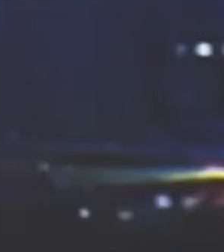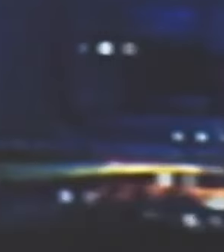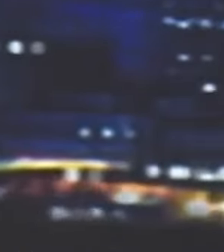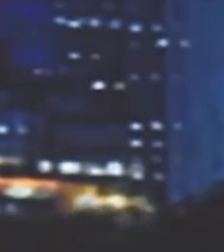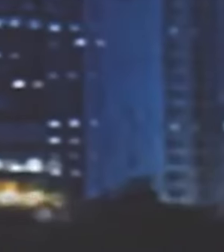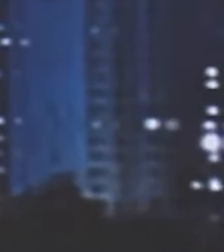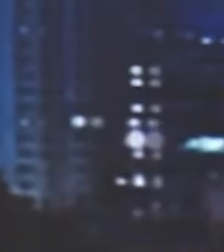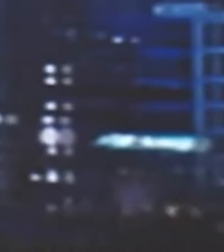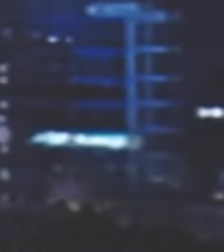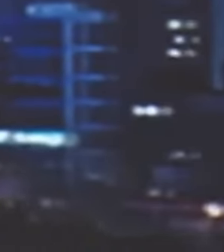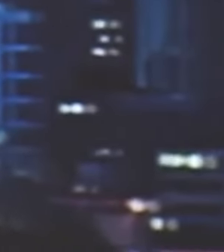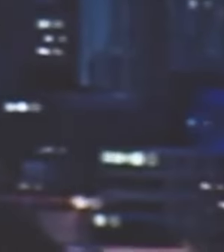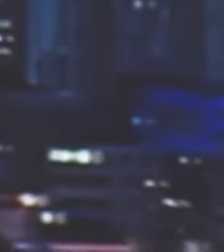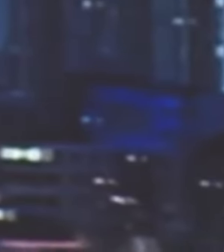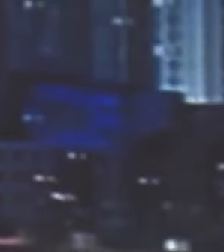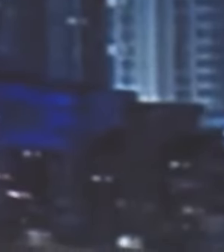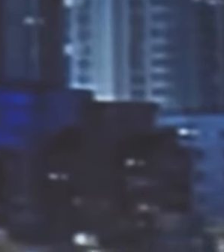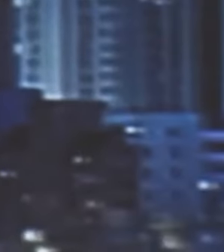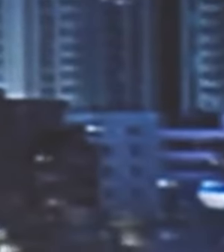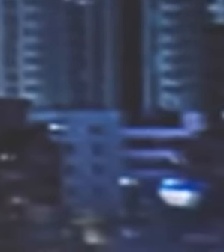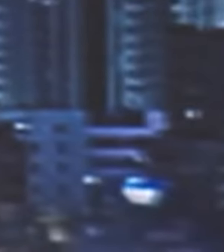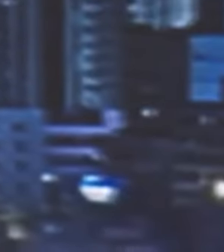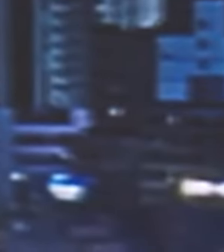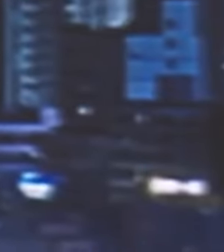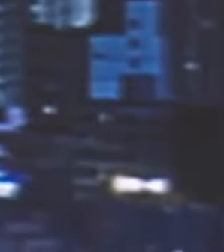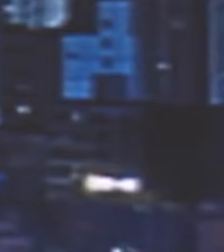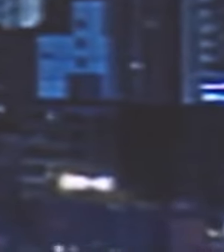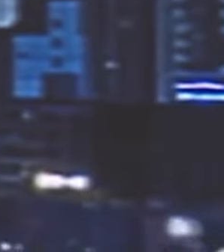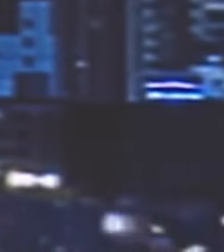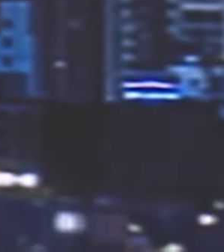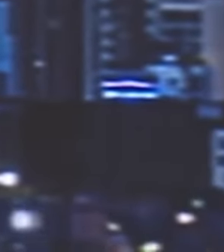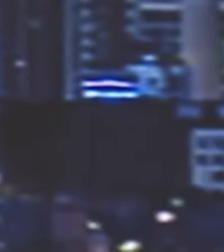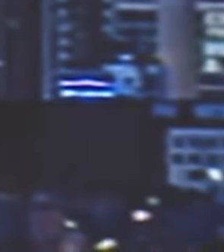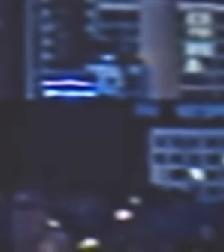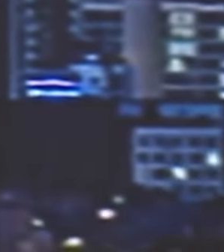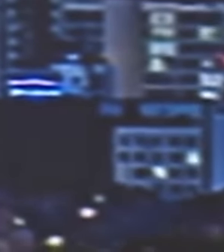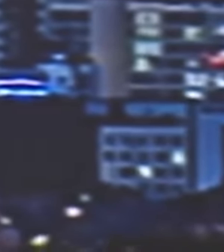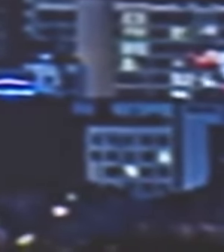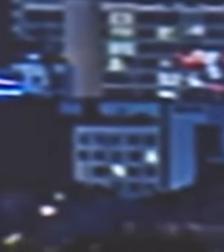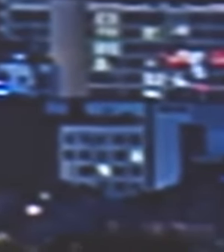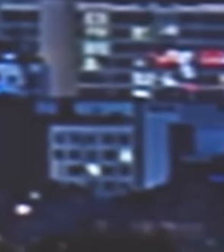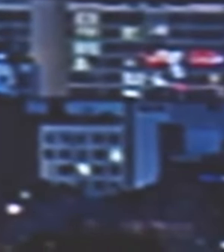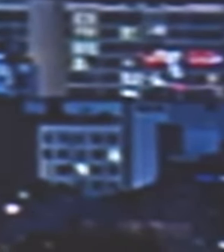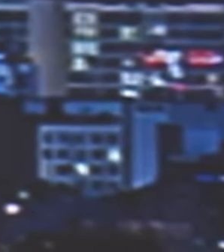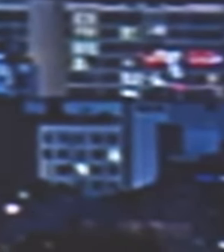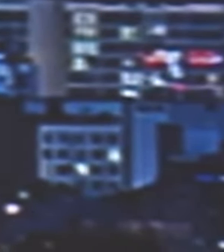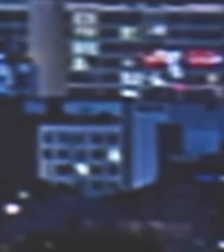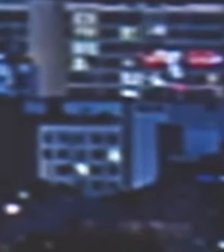JTBC 뉴스를 시청해 주신 여러분 고맙습니다. 저희는 저녁 6시 50분 뉴스룸에서 뵙겠습니다.